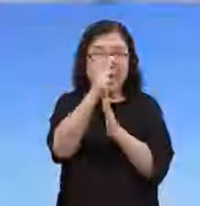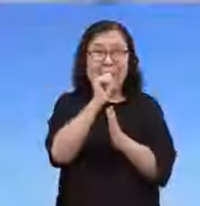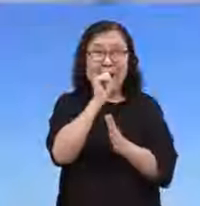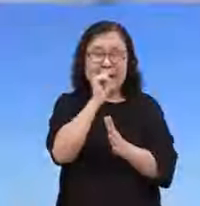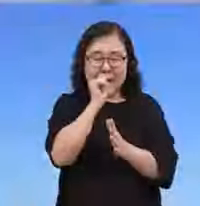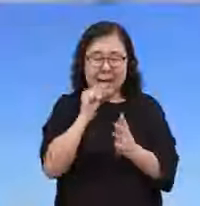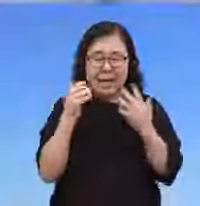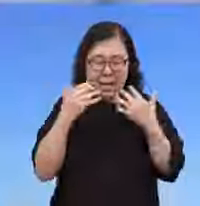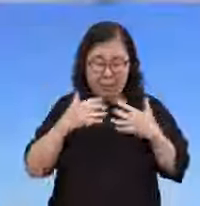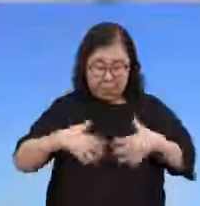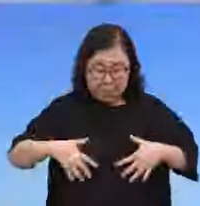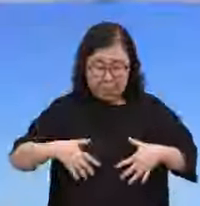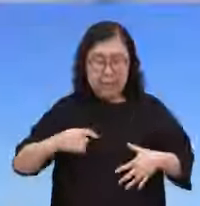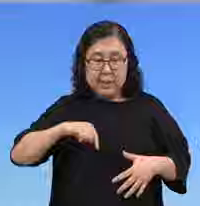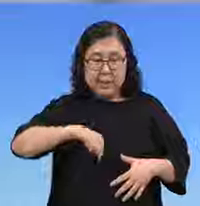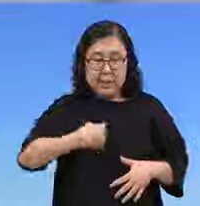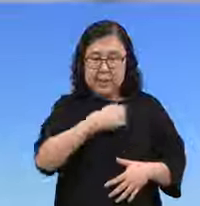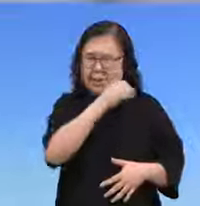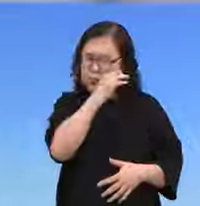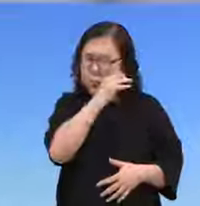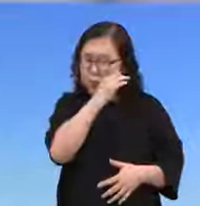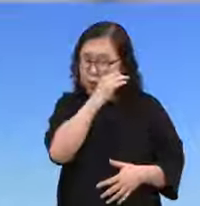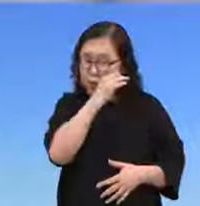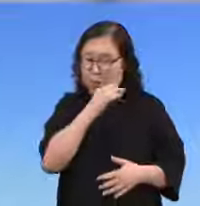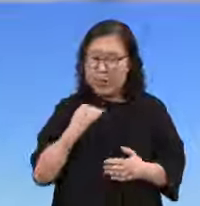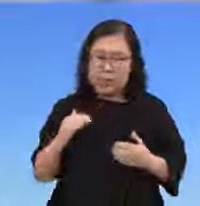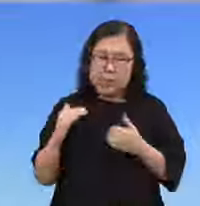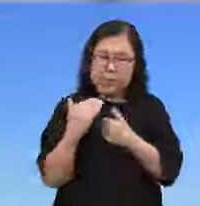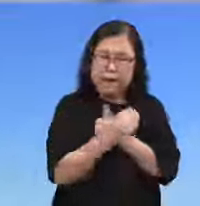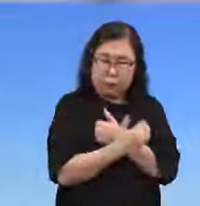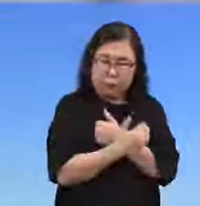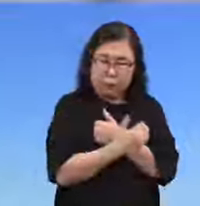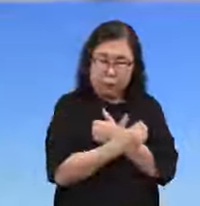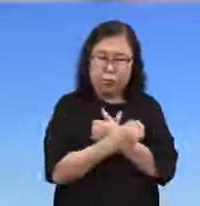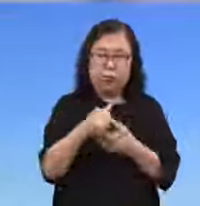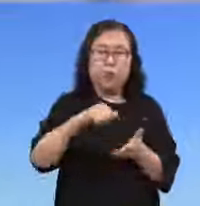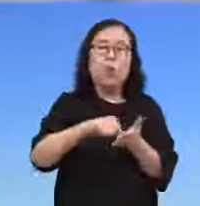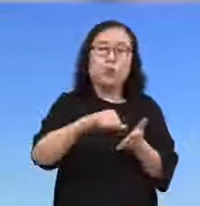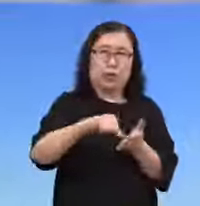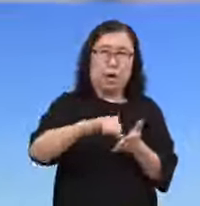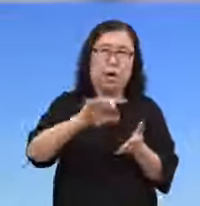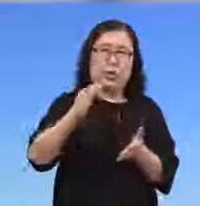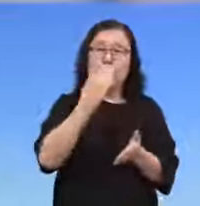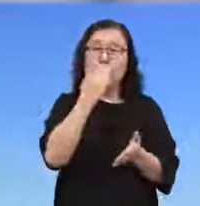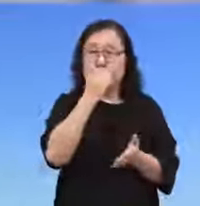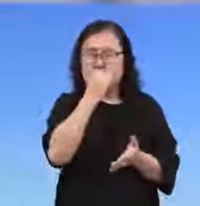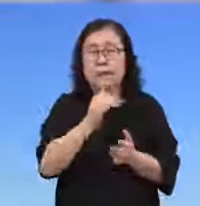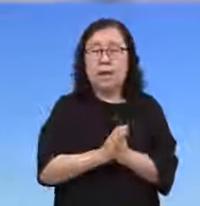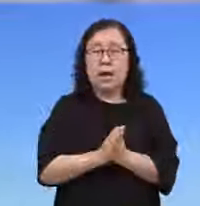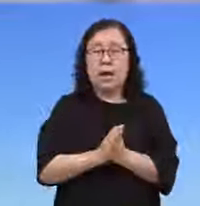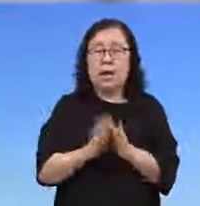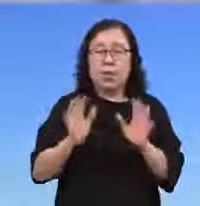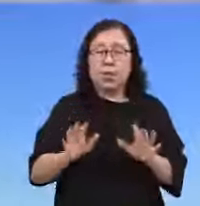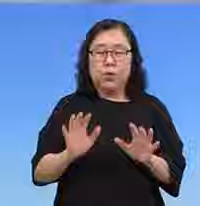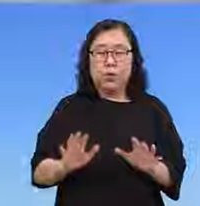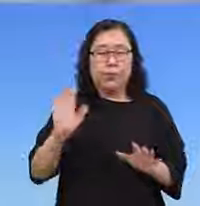감추는 도구로 전락될 수 있다는 거 아닙니까? 오늘 현대인들의 모습 아닙니까?